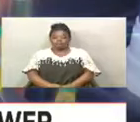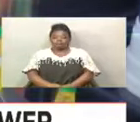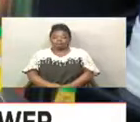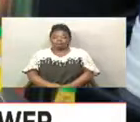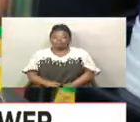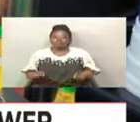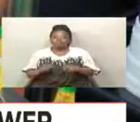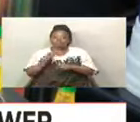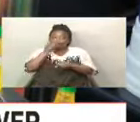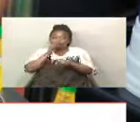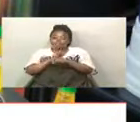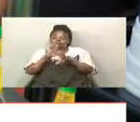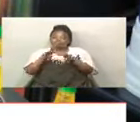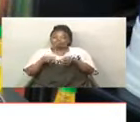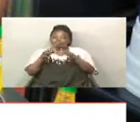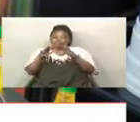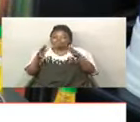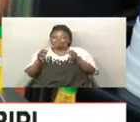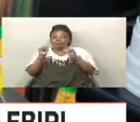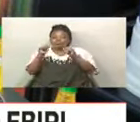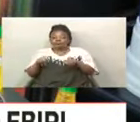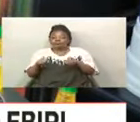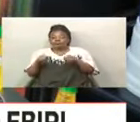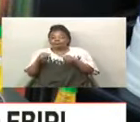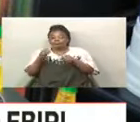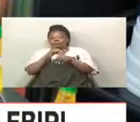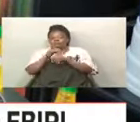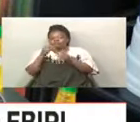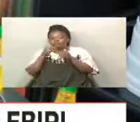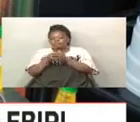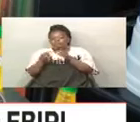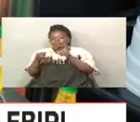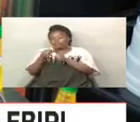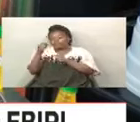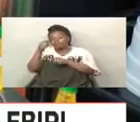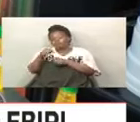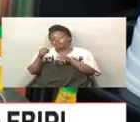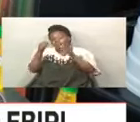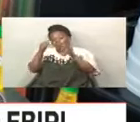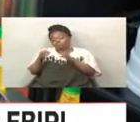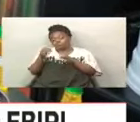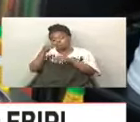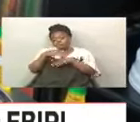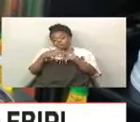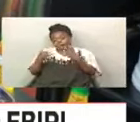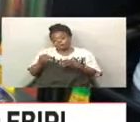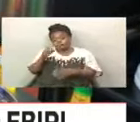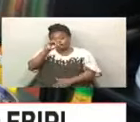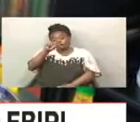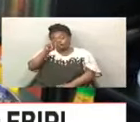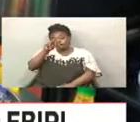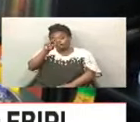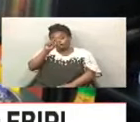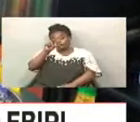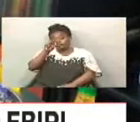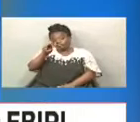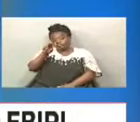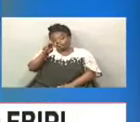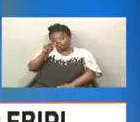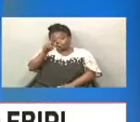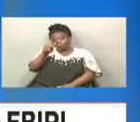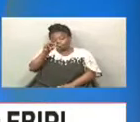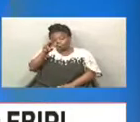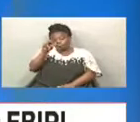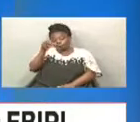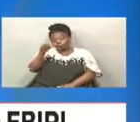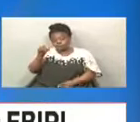Ngabu tuwe ya mwakutu usake ngirijo sobulo kwe yolera mwensimbi. Ngogato mtindo kubintu wabikuwe tolode no mkenkufu Julius Nyanzi wa Prof Bio Research.